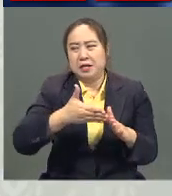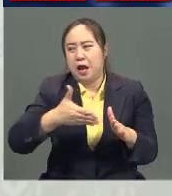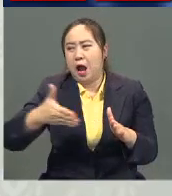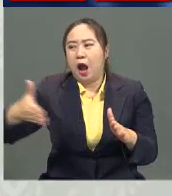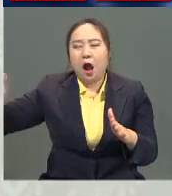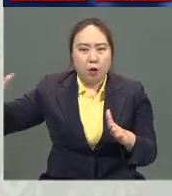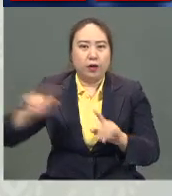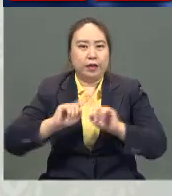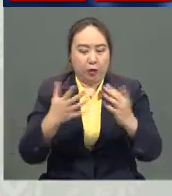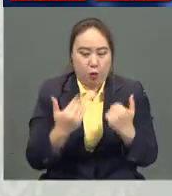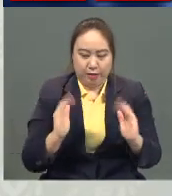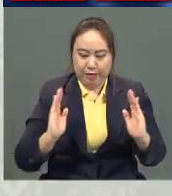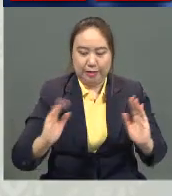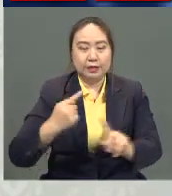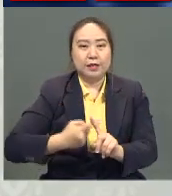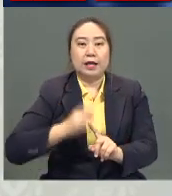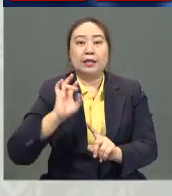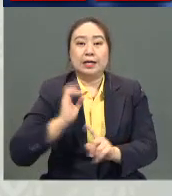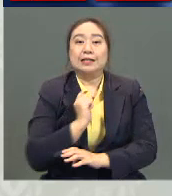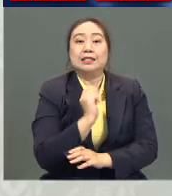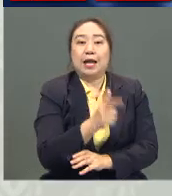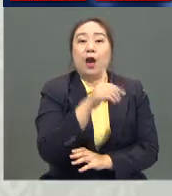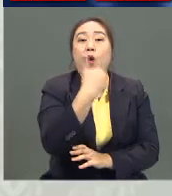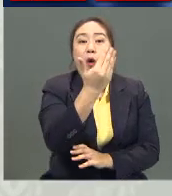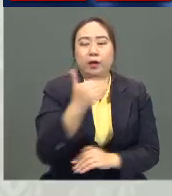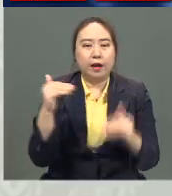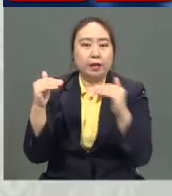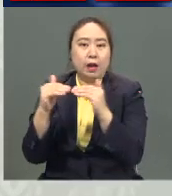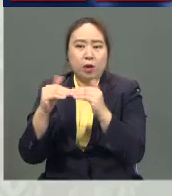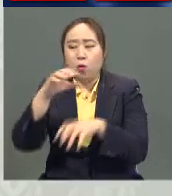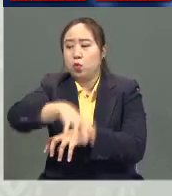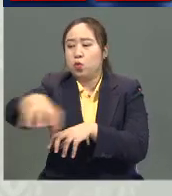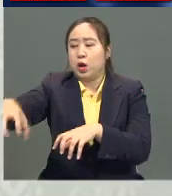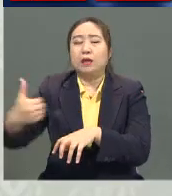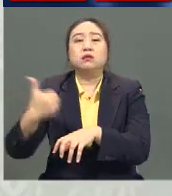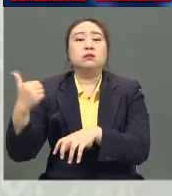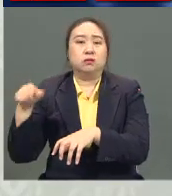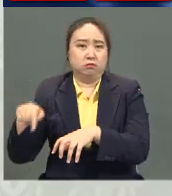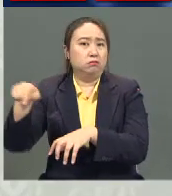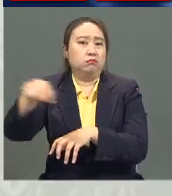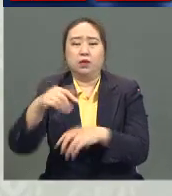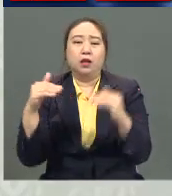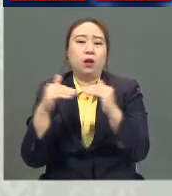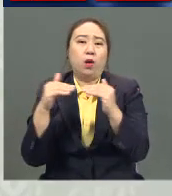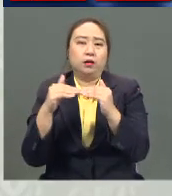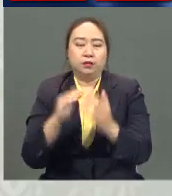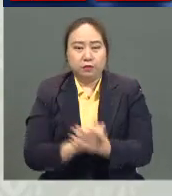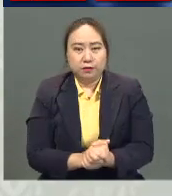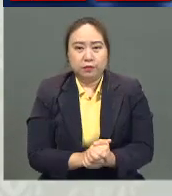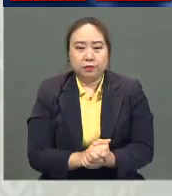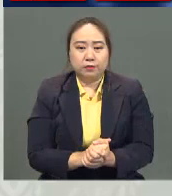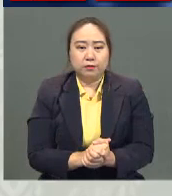ขอว่าผมขอจ่าย7เดือนนี้ก่อนเพื่อให้เทียบเท่ากับอีกหลายหน่วยงานที่รับเงินค่าตอบแทนพิเศษนี้นะ